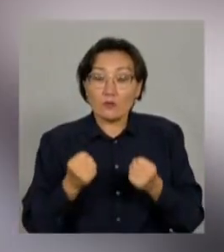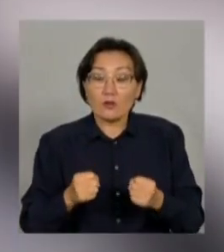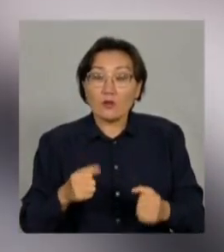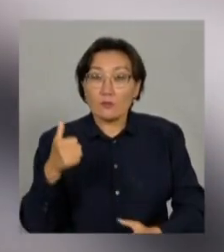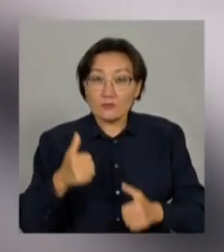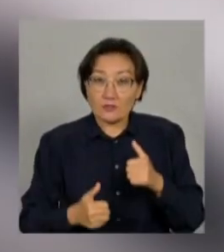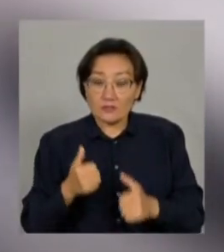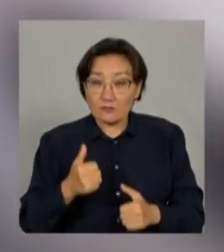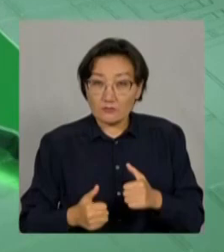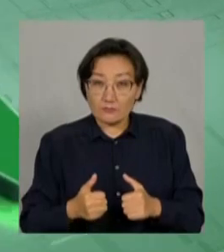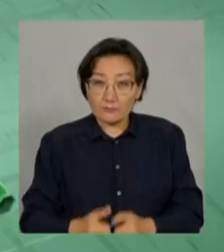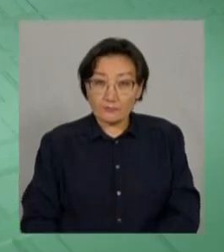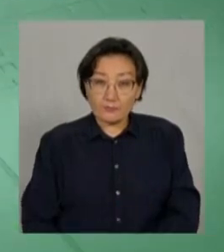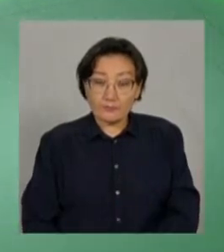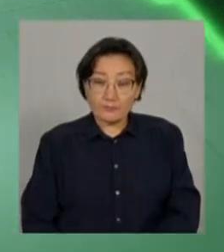Лиги конференций?